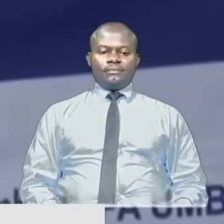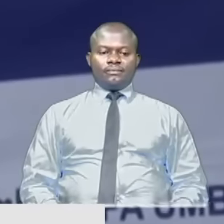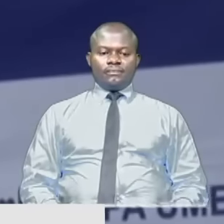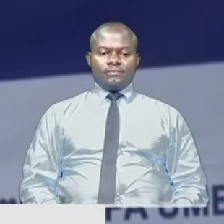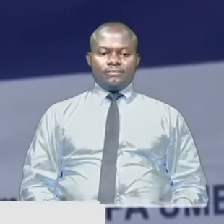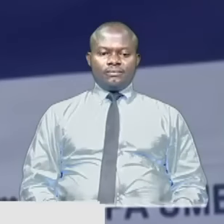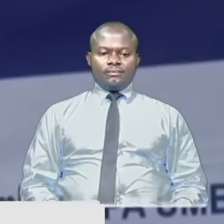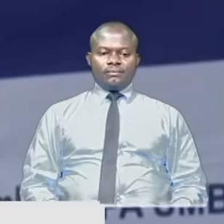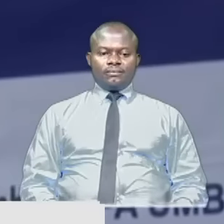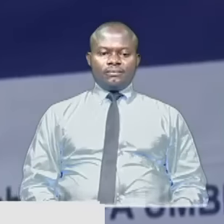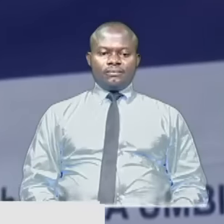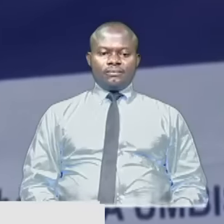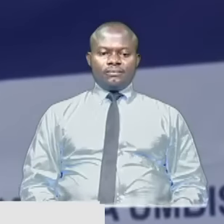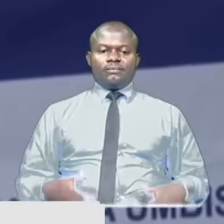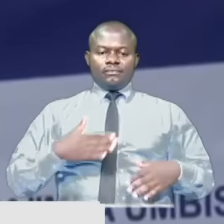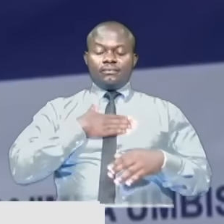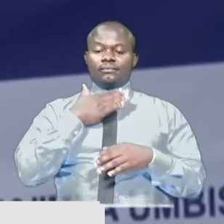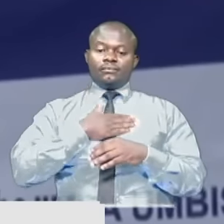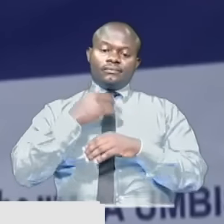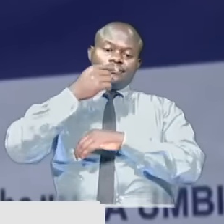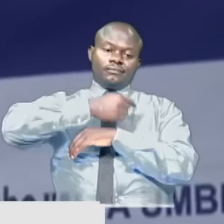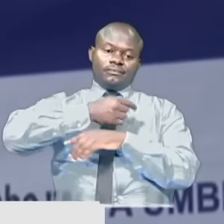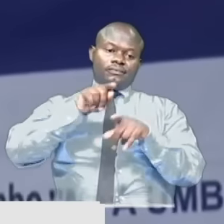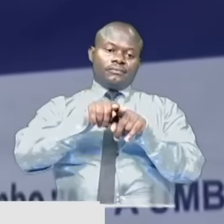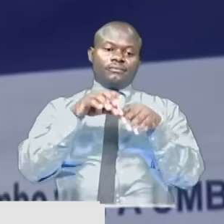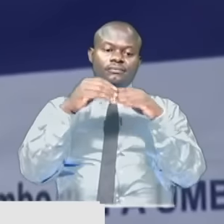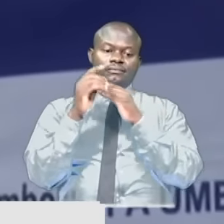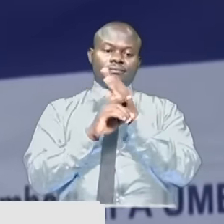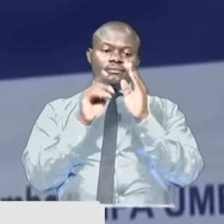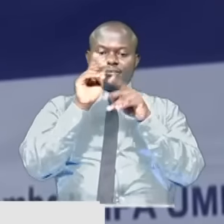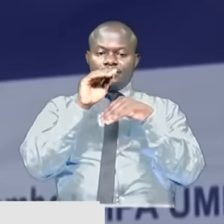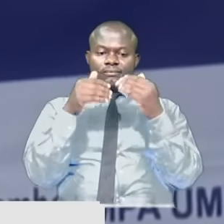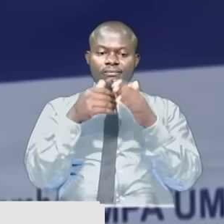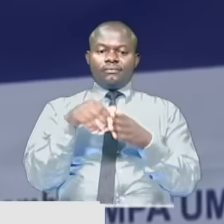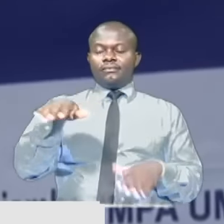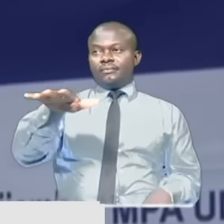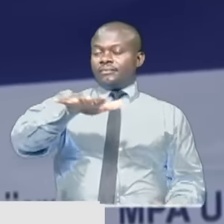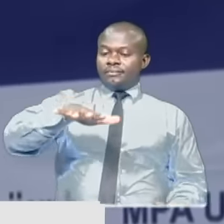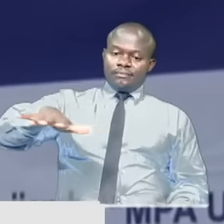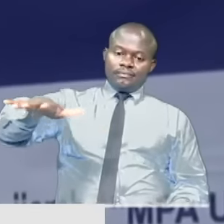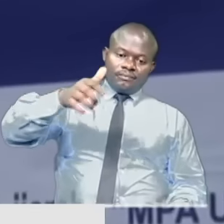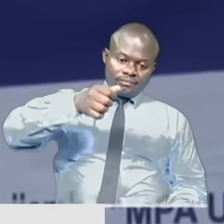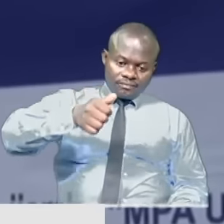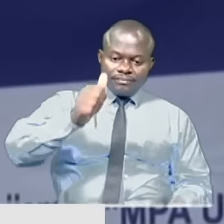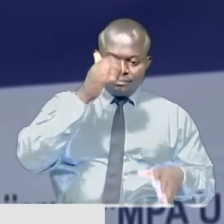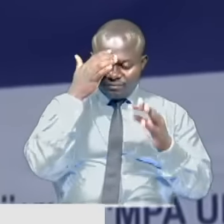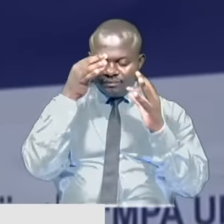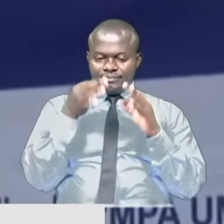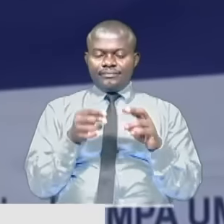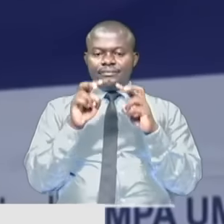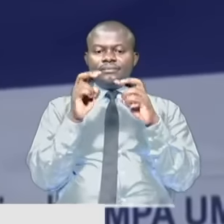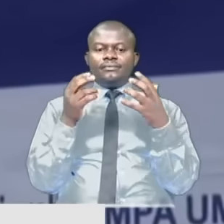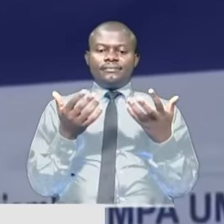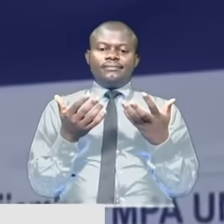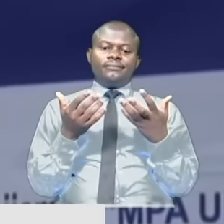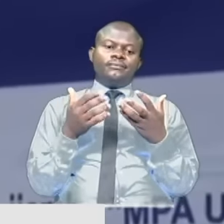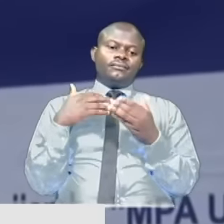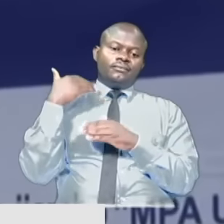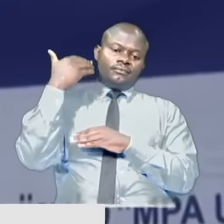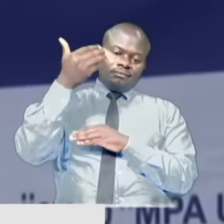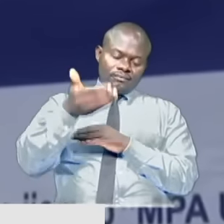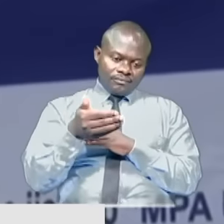Mpa umbise niyi twishimiye uyu munsi nk'ubuyobozi bw'akarere ko abaturage bahindiro noneho bo bahisemo yuko hejuru ya gahunda